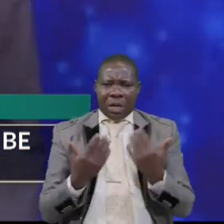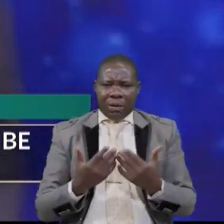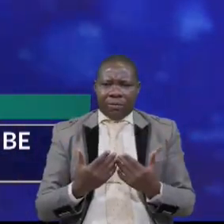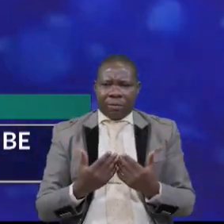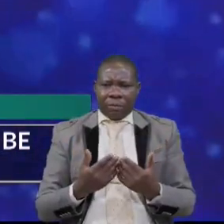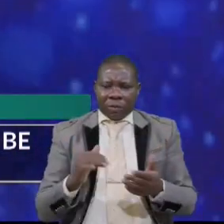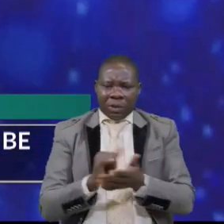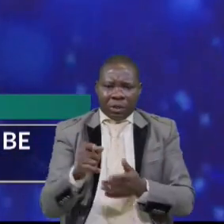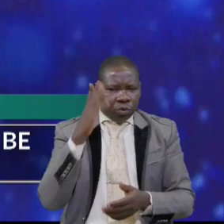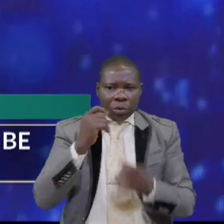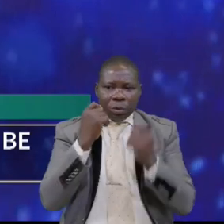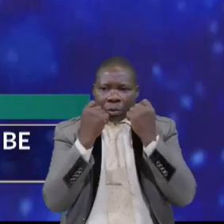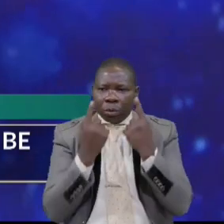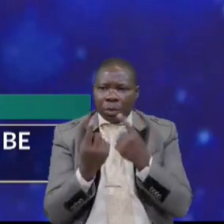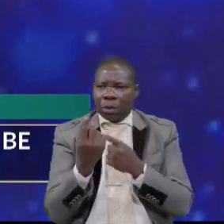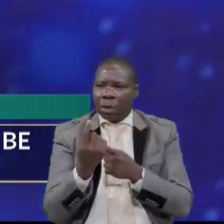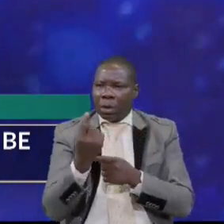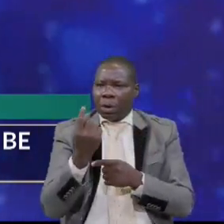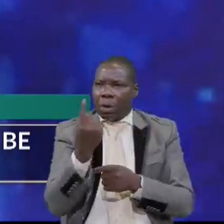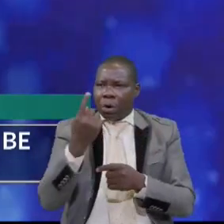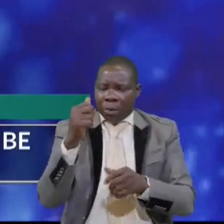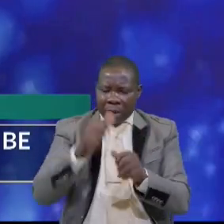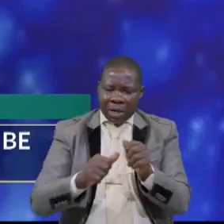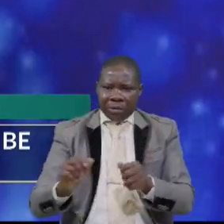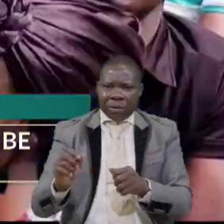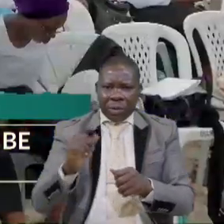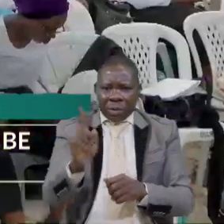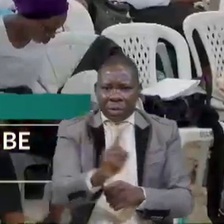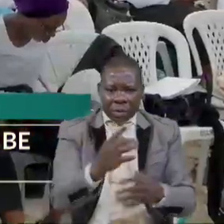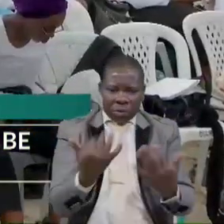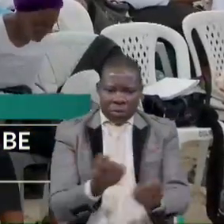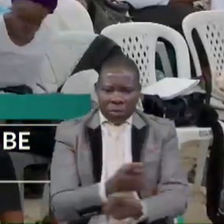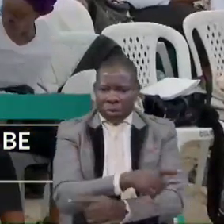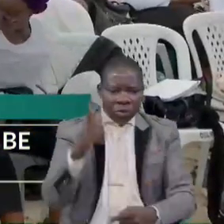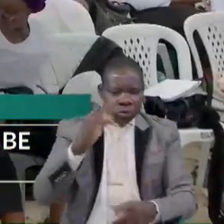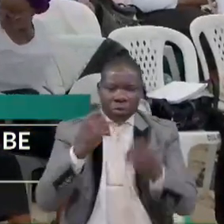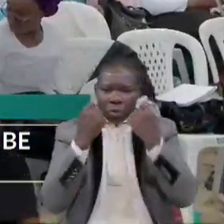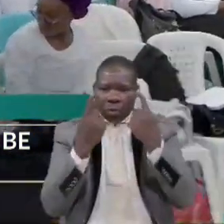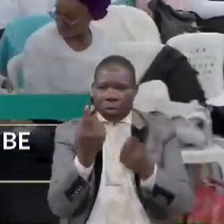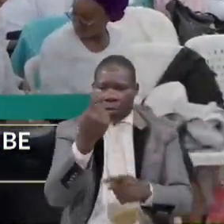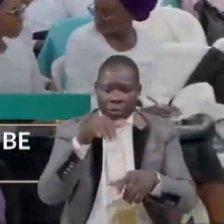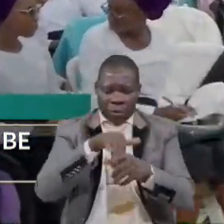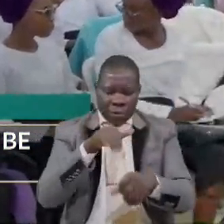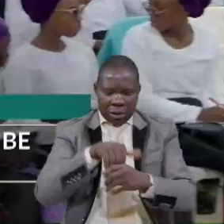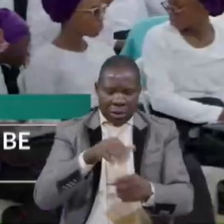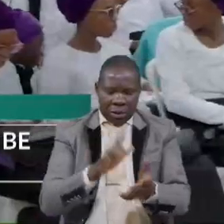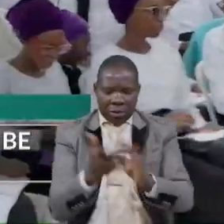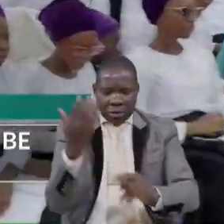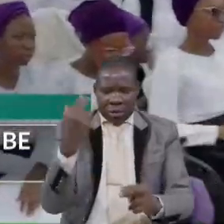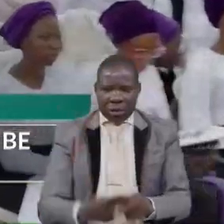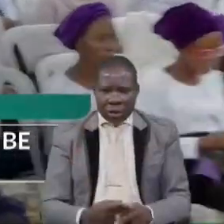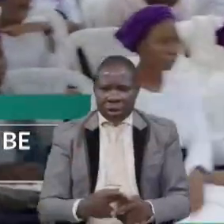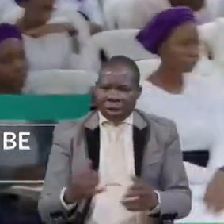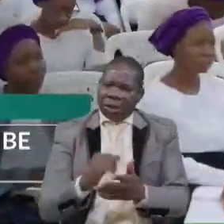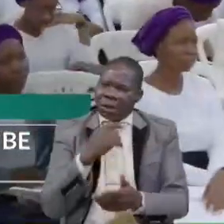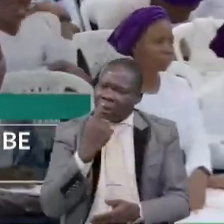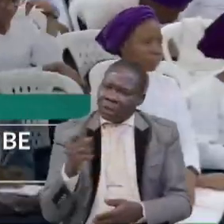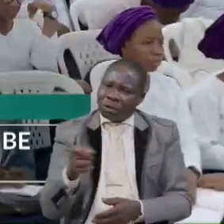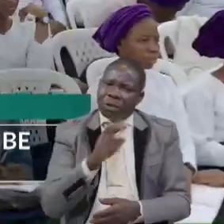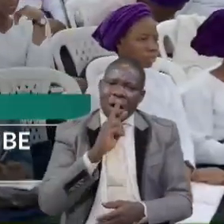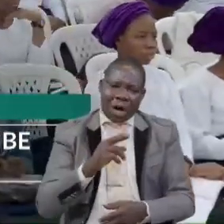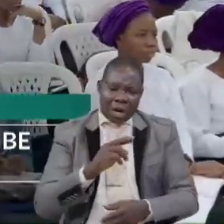devez vous réveiller. Chacun aujourd'hui doit se réveiller au nom de Jésus. Il dit,